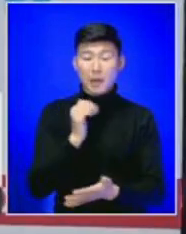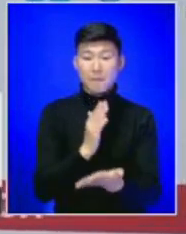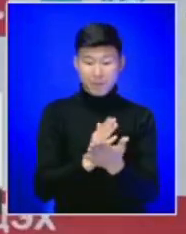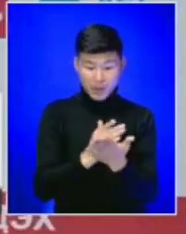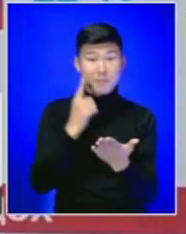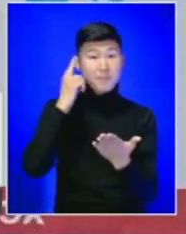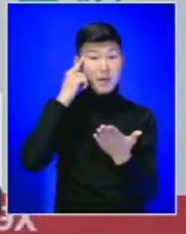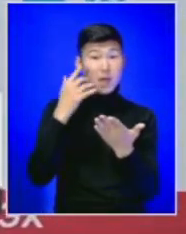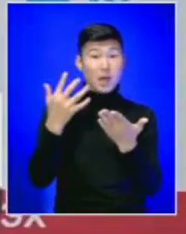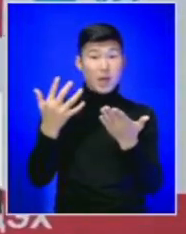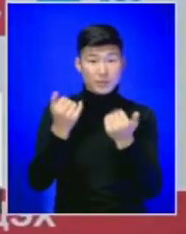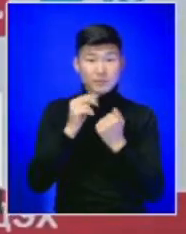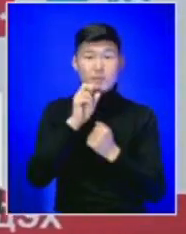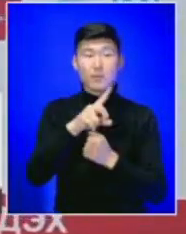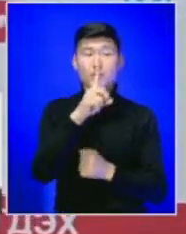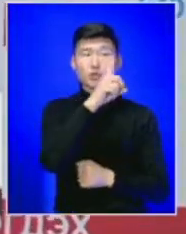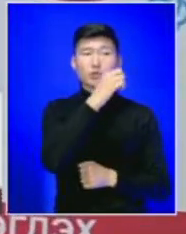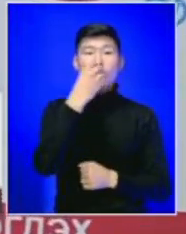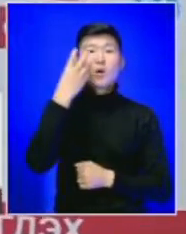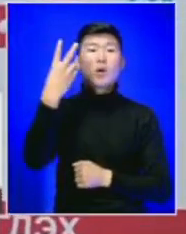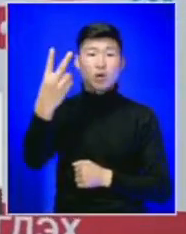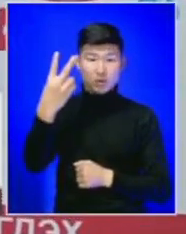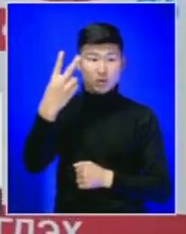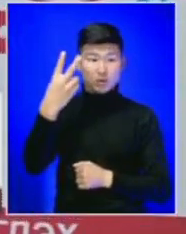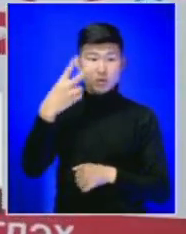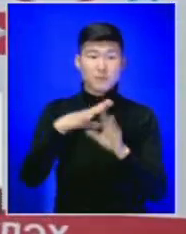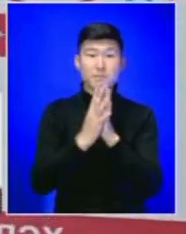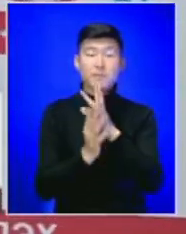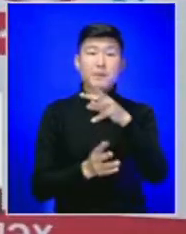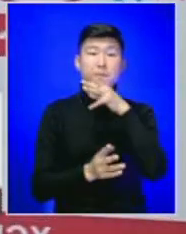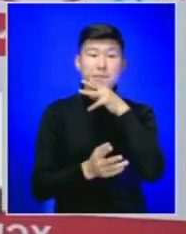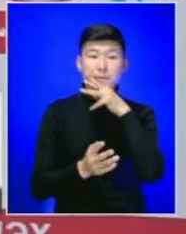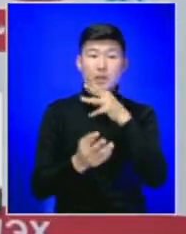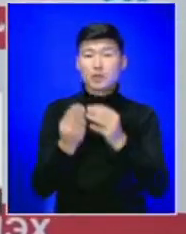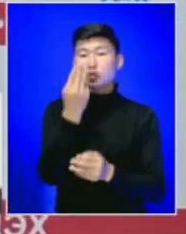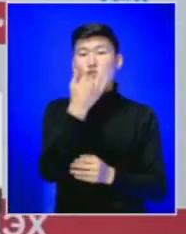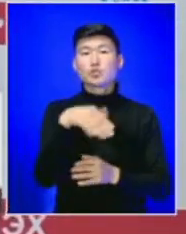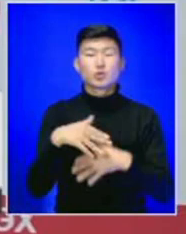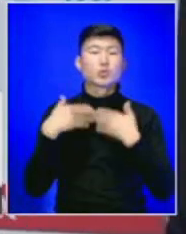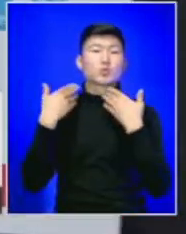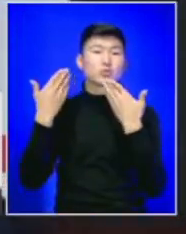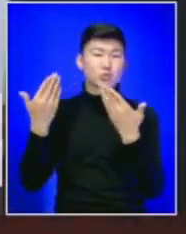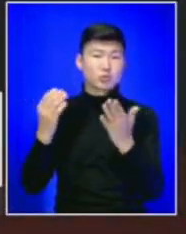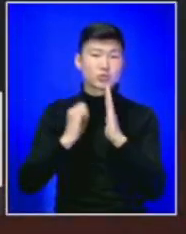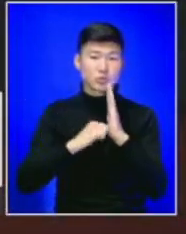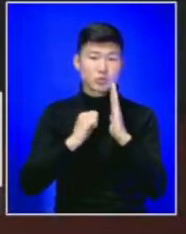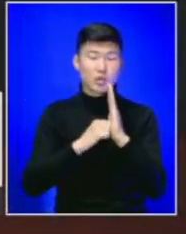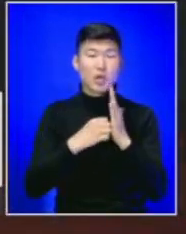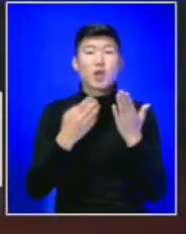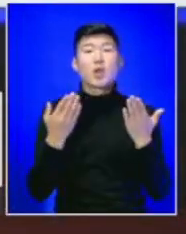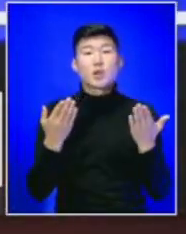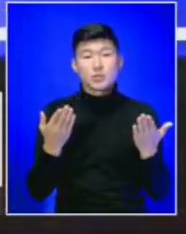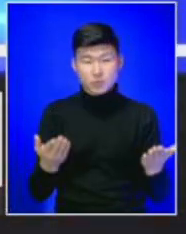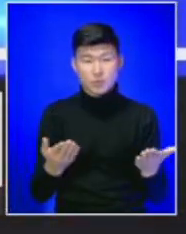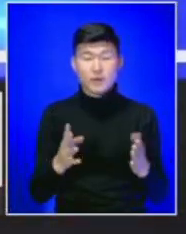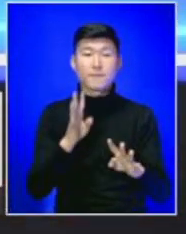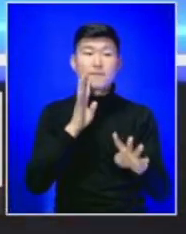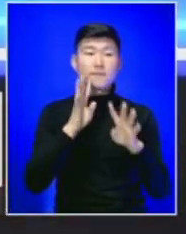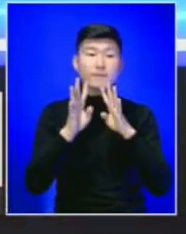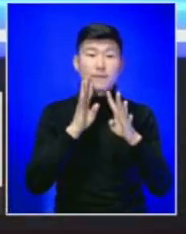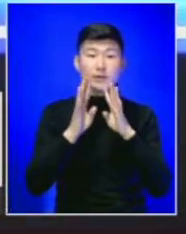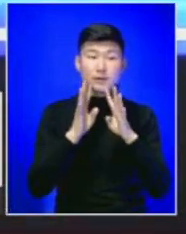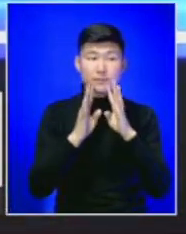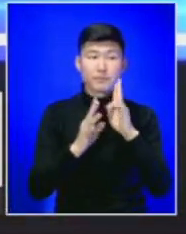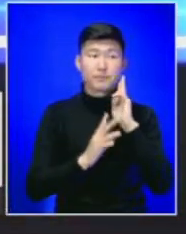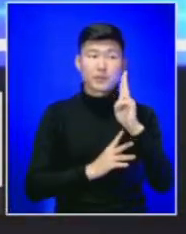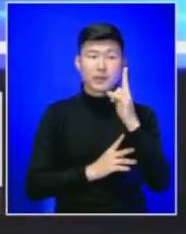даруйдаа 102 дугаарыг утсан та энэ мэдээллийг шуурхай гаргана. Эсвэл Facebook хаягаар